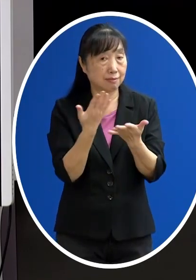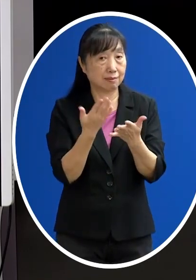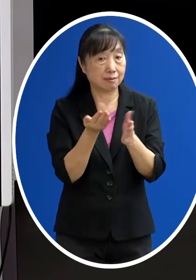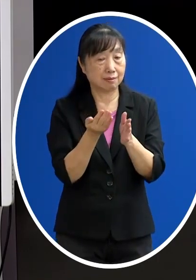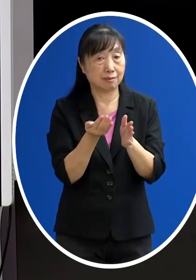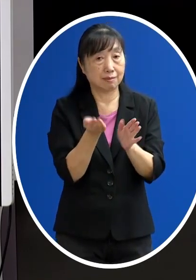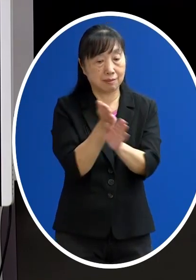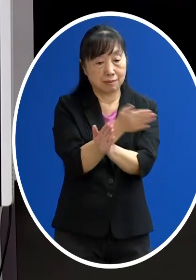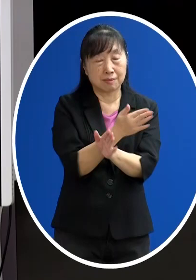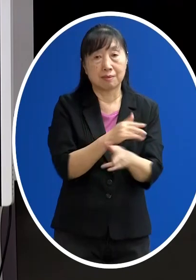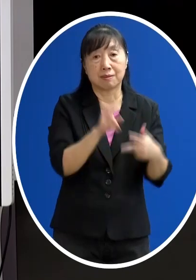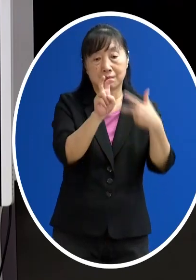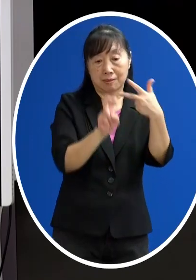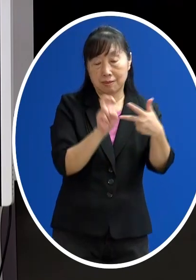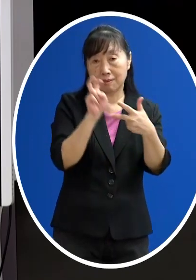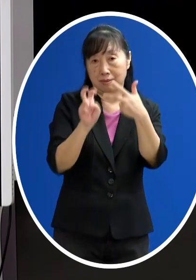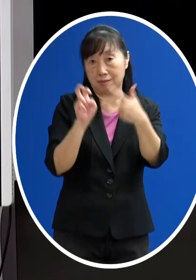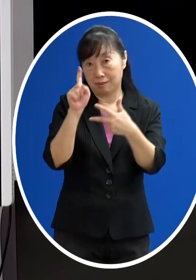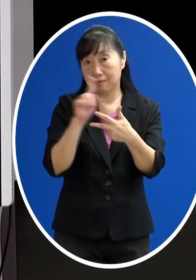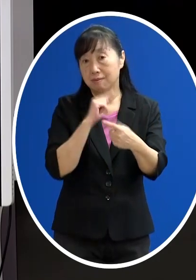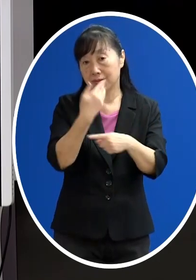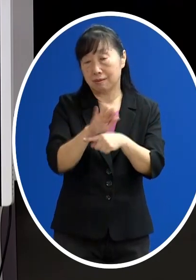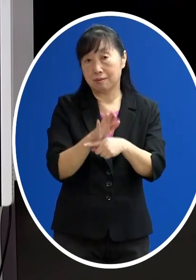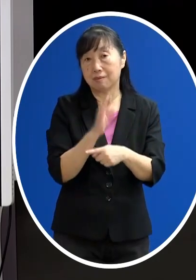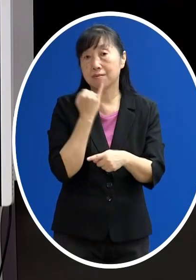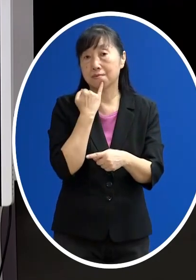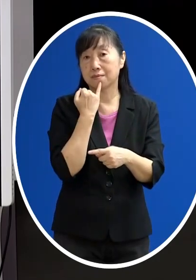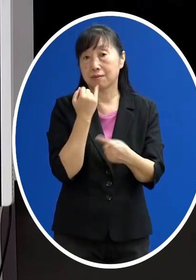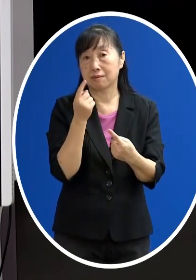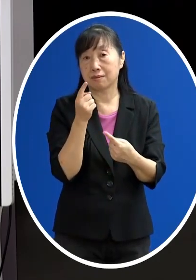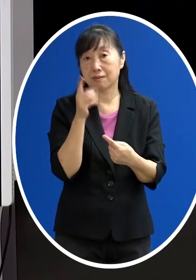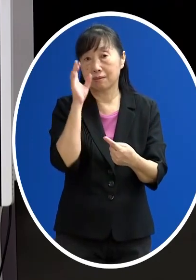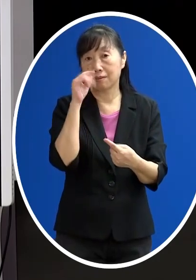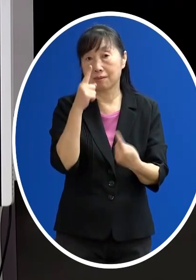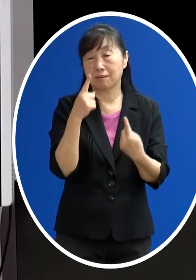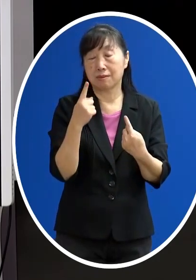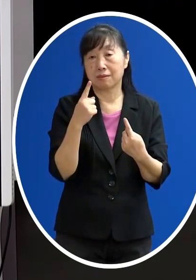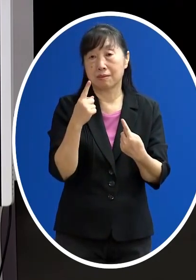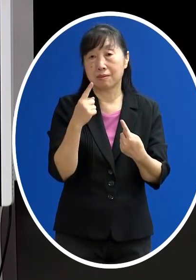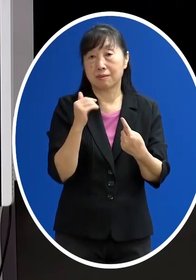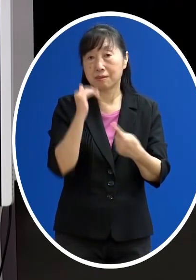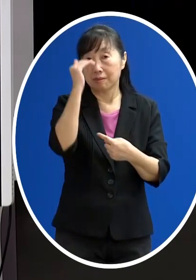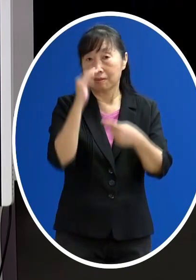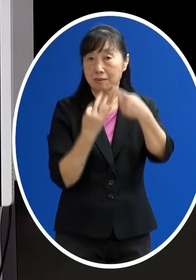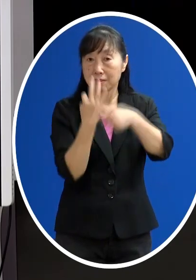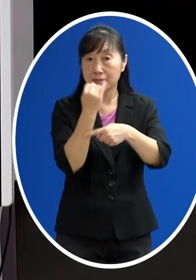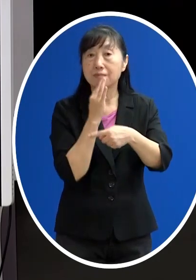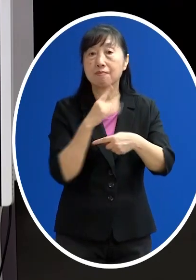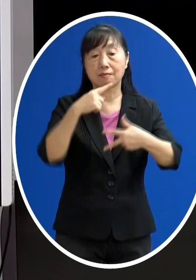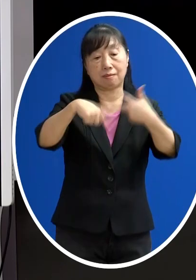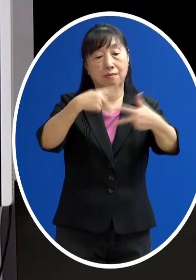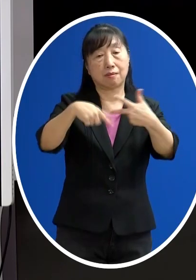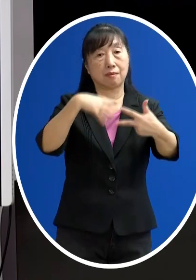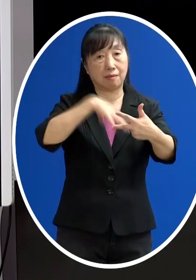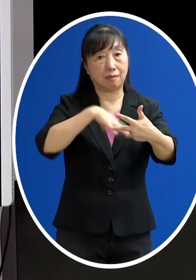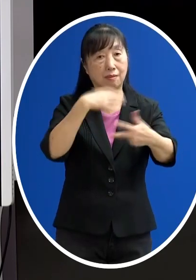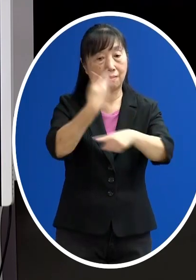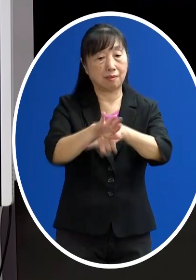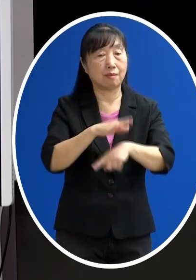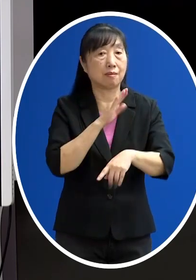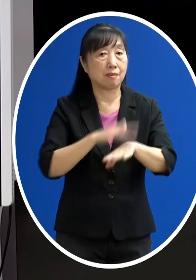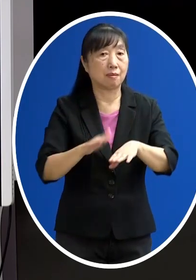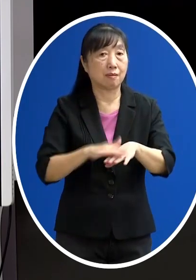周数20周、21周开始有死亡个案的时候，可以看到比较高比例的大概是在1个礼拜里面会发病死